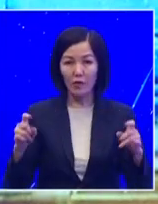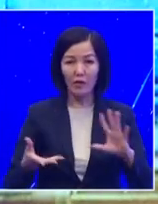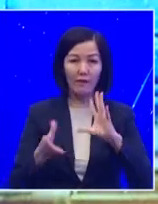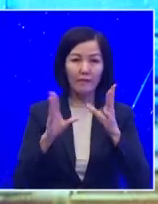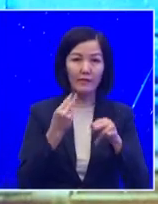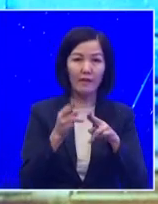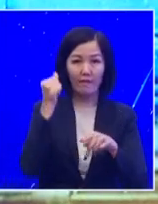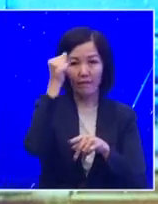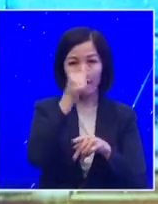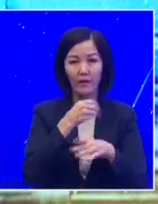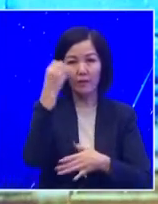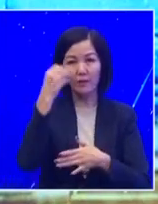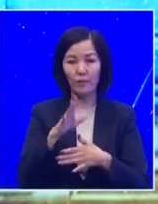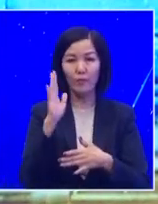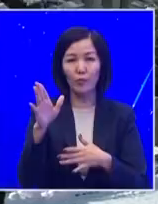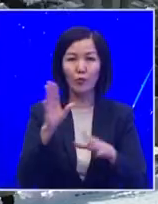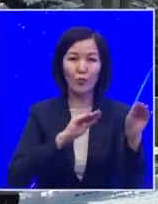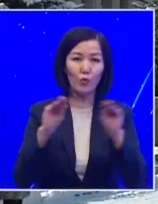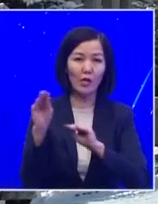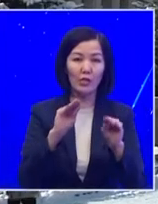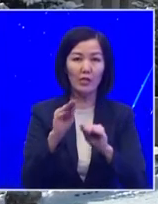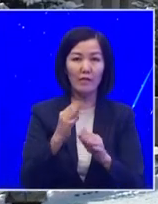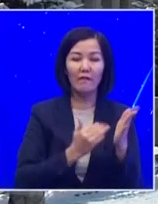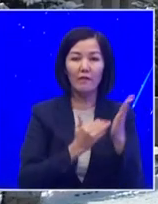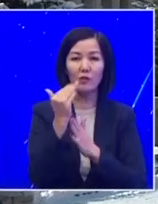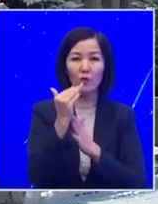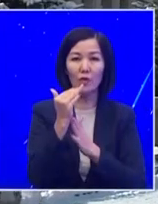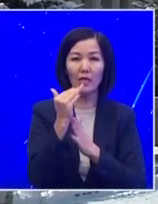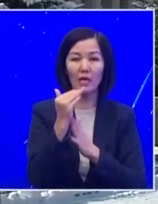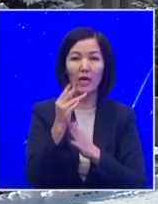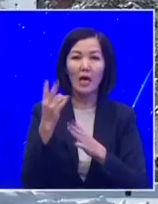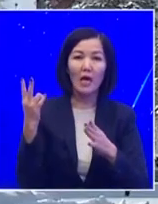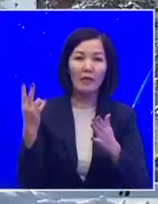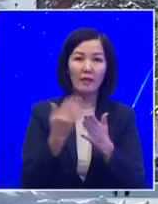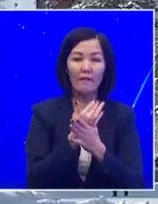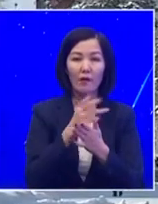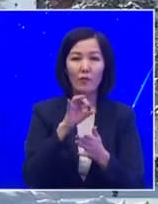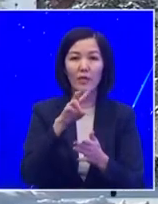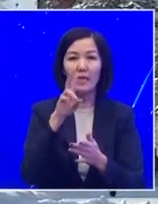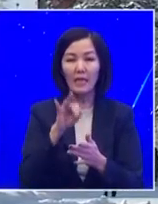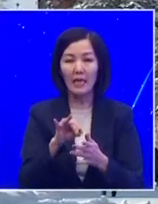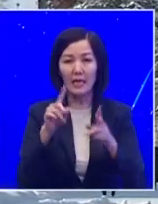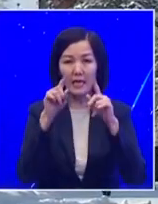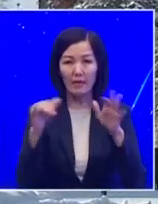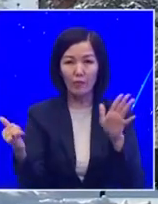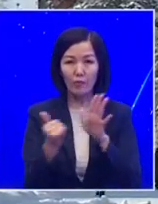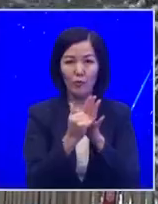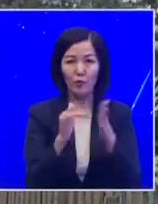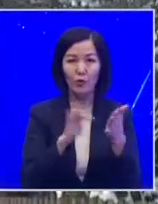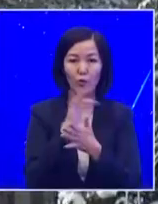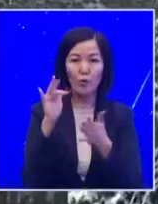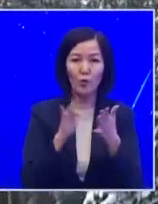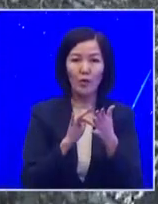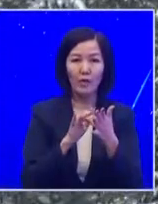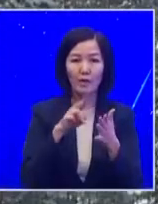в этом году областной центр будут украшать три высокие искусственные новогодние ели. Помимо центра города их устанавливают